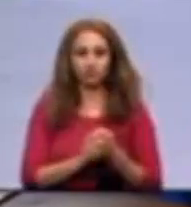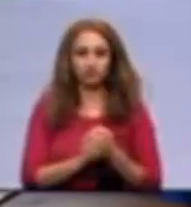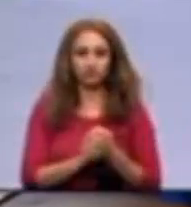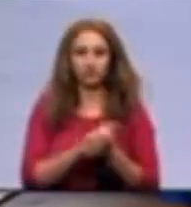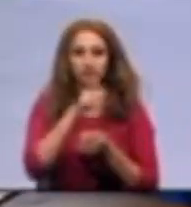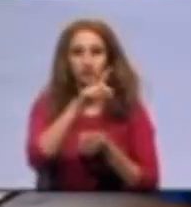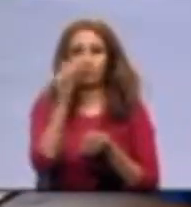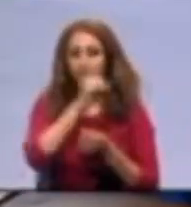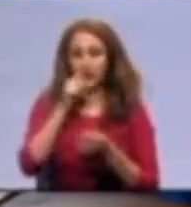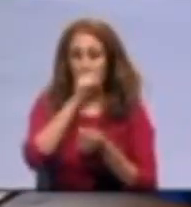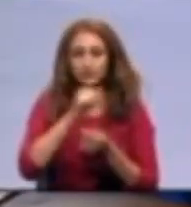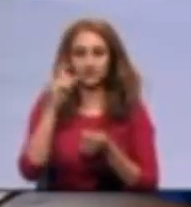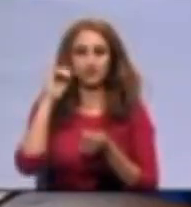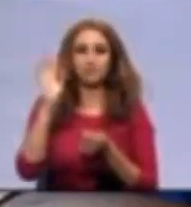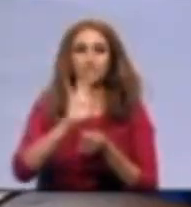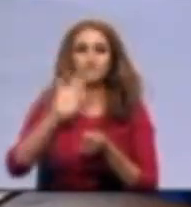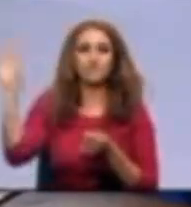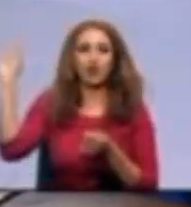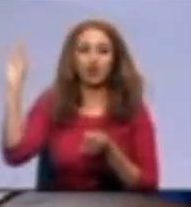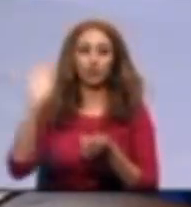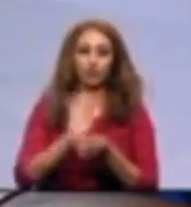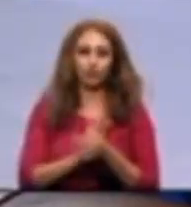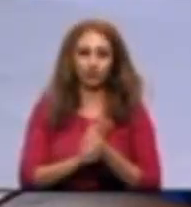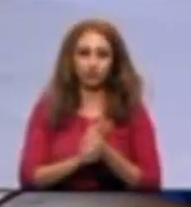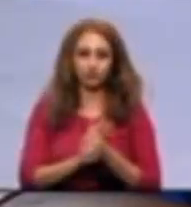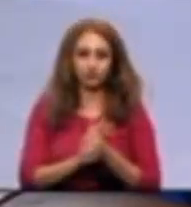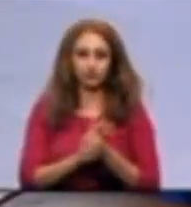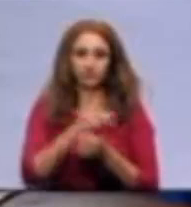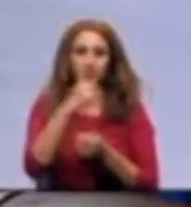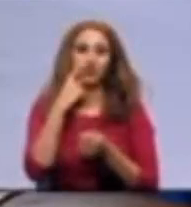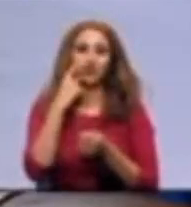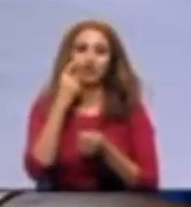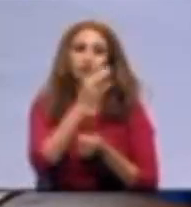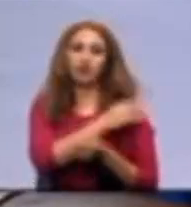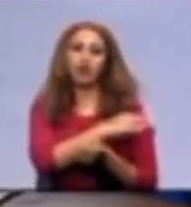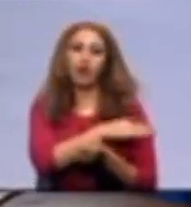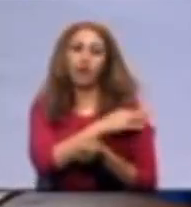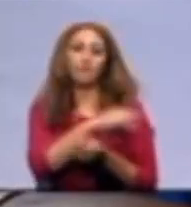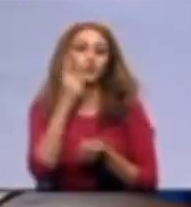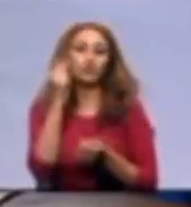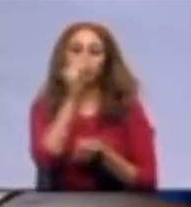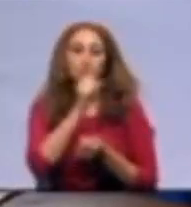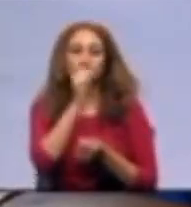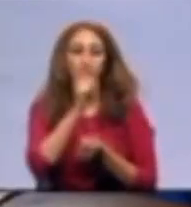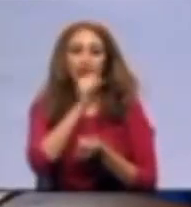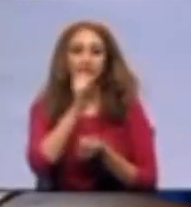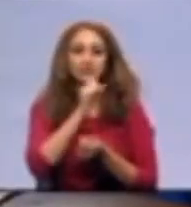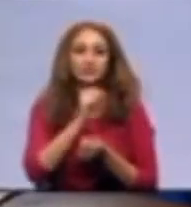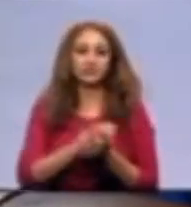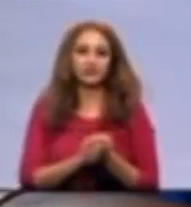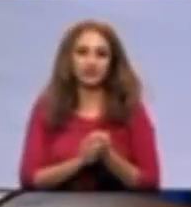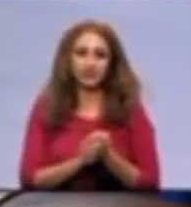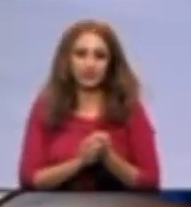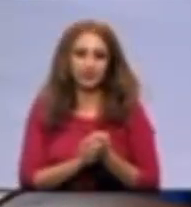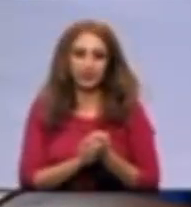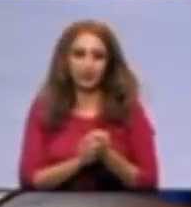هيك وده. هيك على التسهيل، شو بيصير ما بيصير، بجرب تطلع لي فكرة، بجرب اعملها، زبطت زبطت، ما زبطت خلص ما